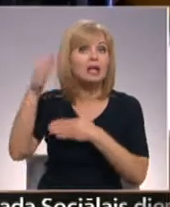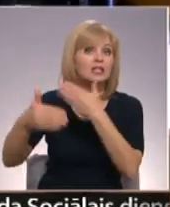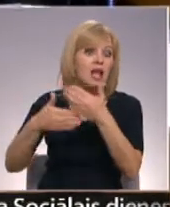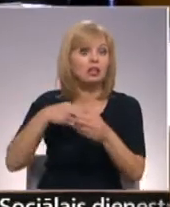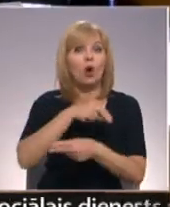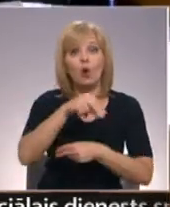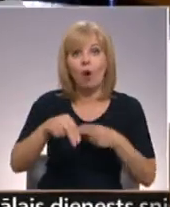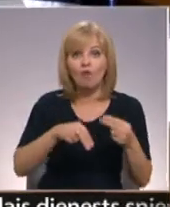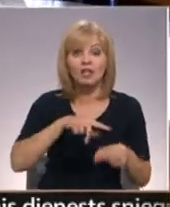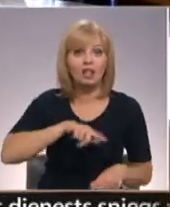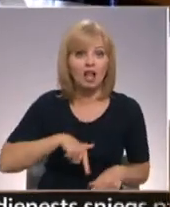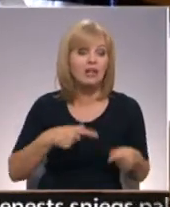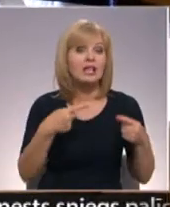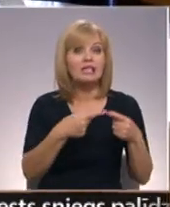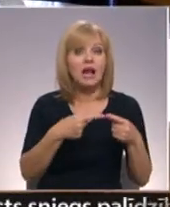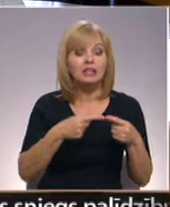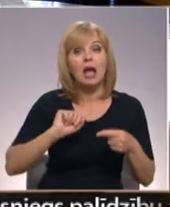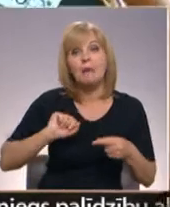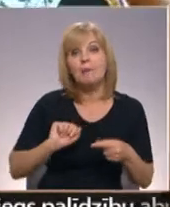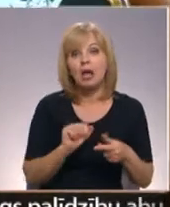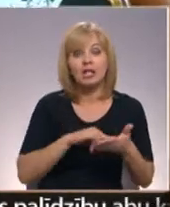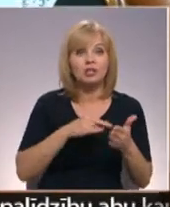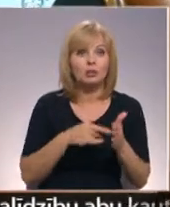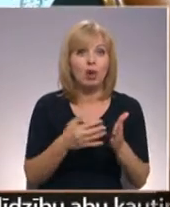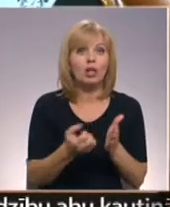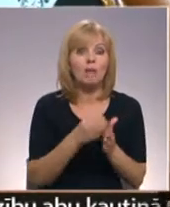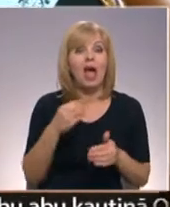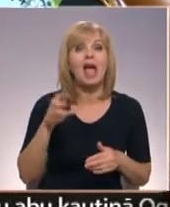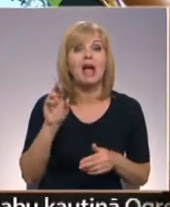septembrī Latvijā. Stratēģiskais partnerības projekts ieguvis programmas